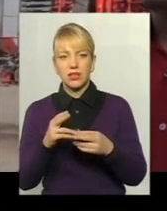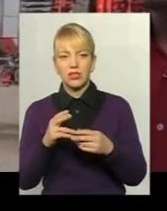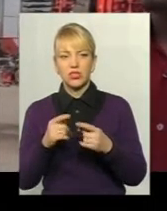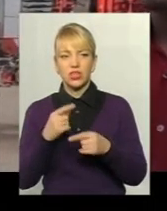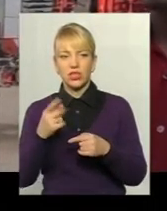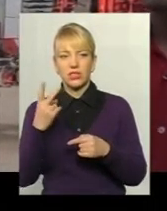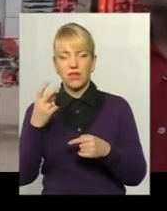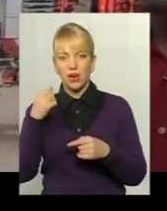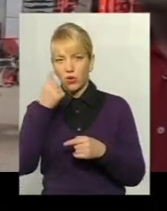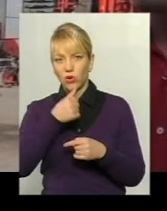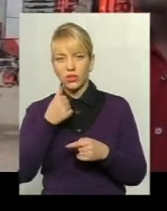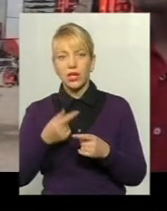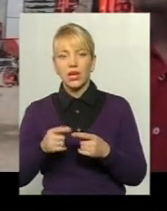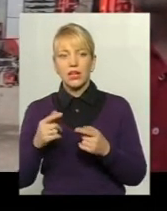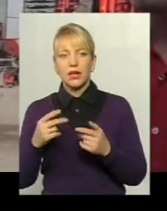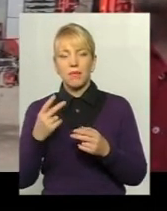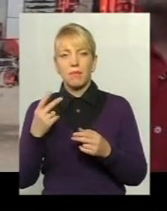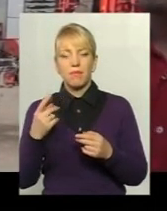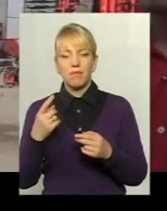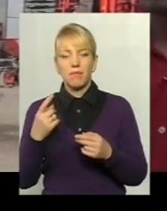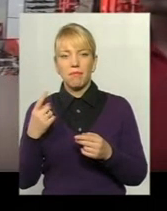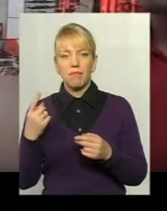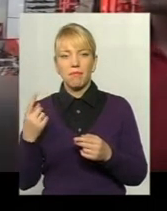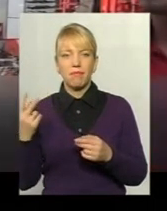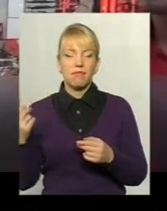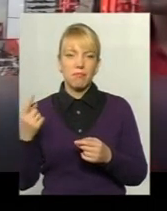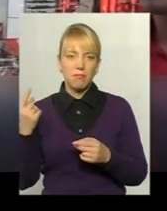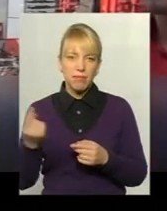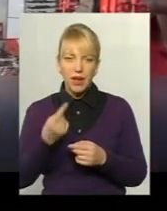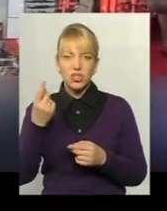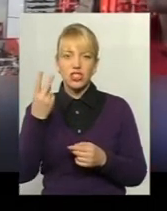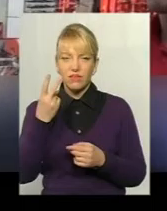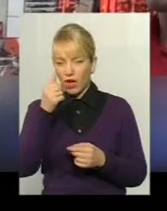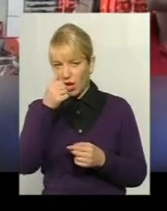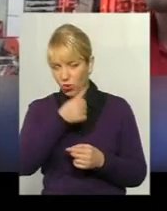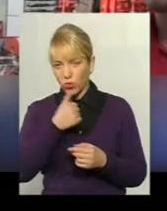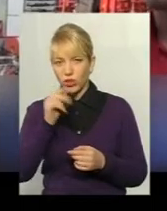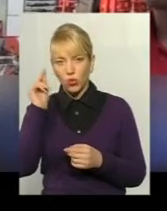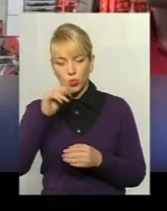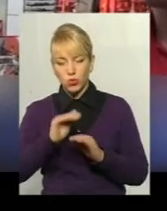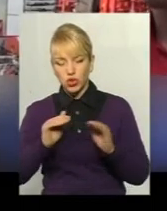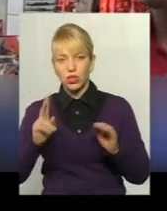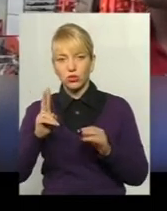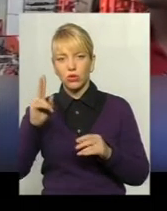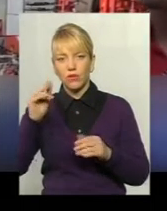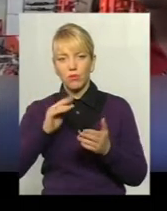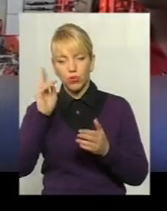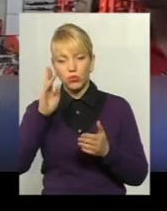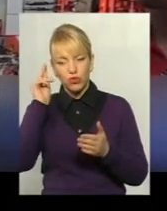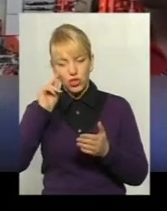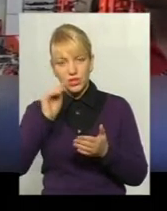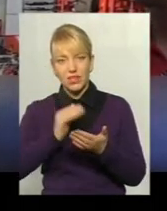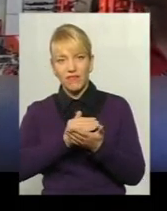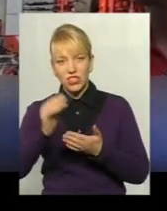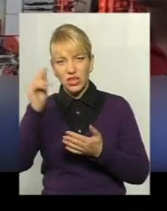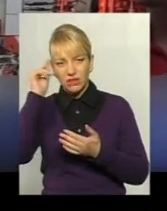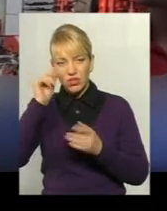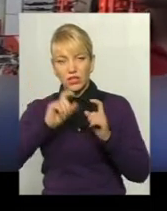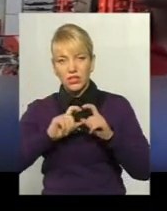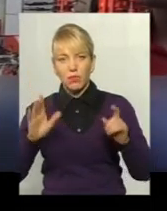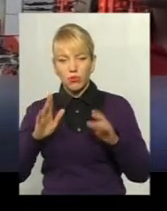де перші вже учні, які будуть навчатися у вищих навчальних закладах, будуть проходити